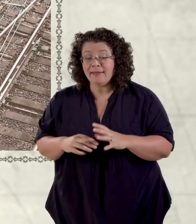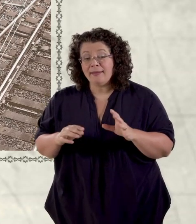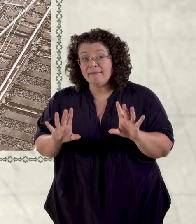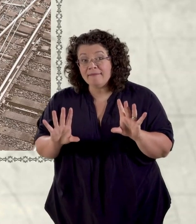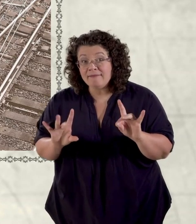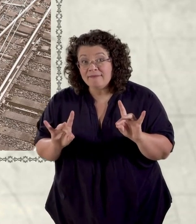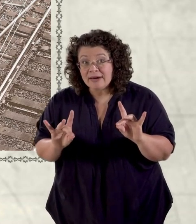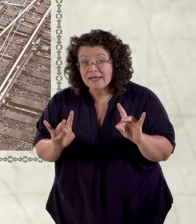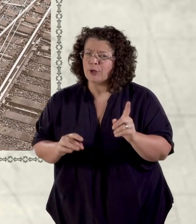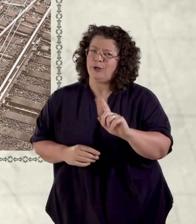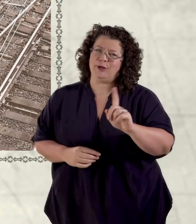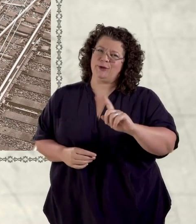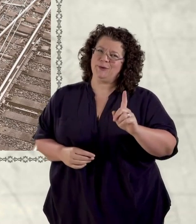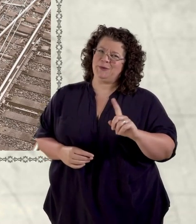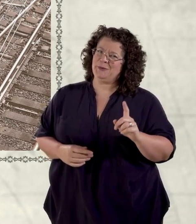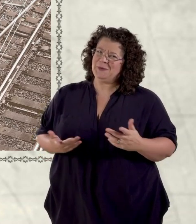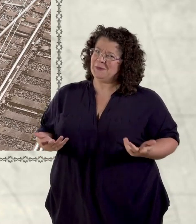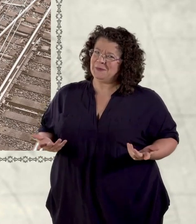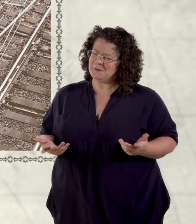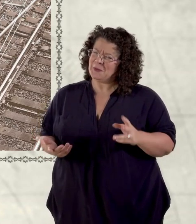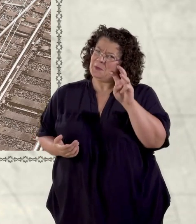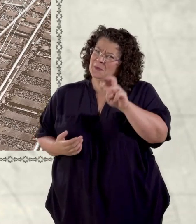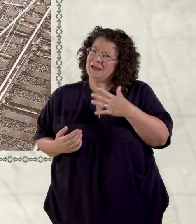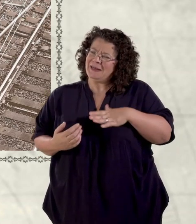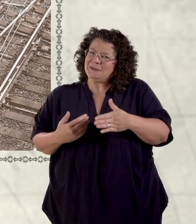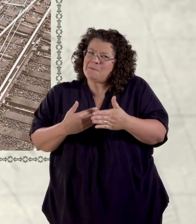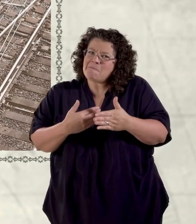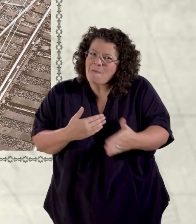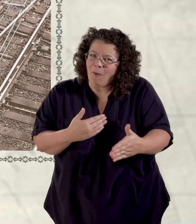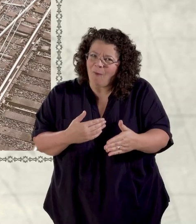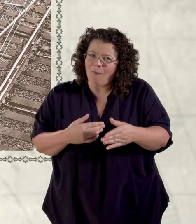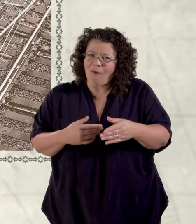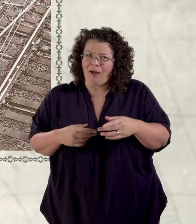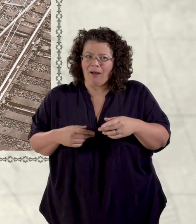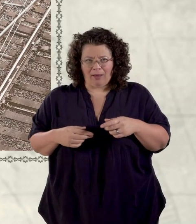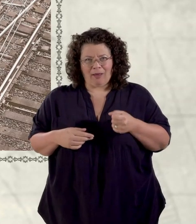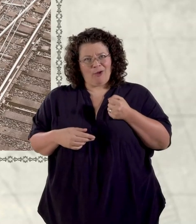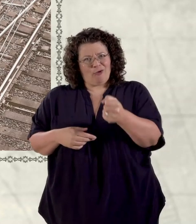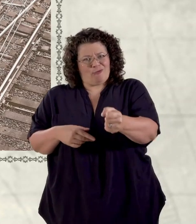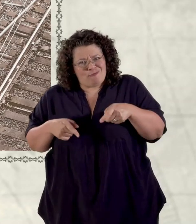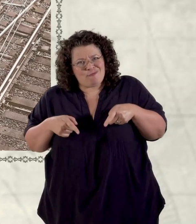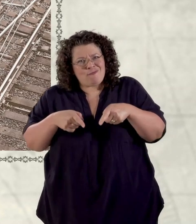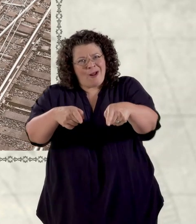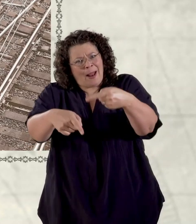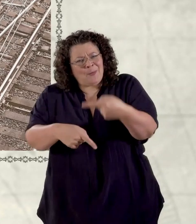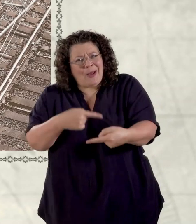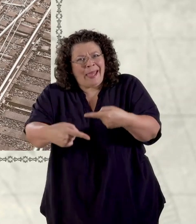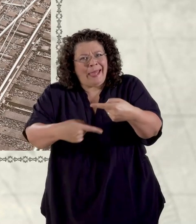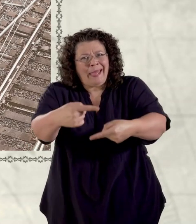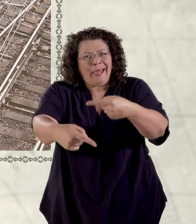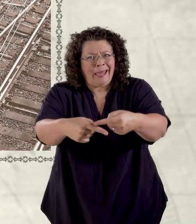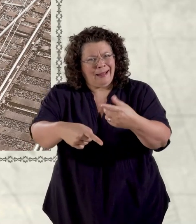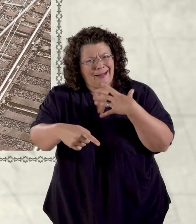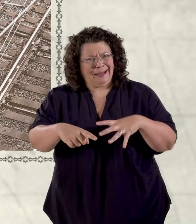oedd angen mwy o reilfyrdd ar Gymru. Rwydwaith o reilfyrdd.